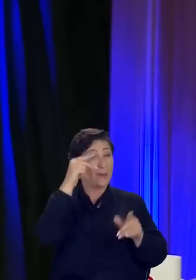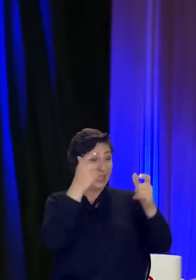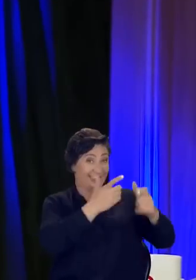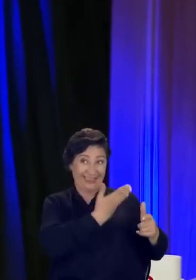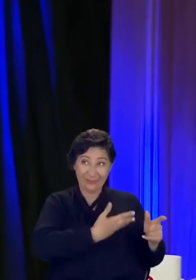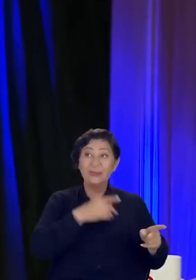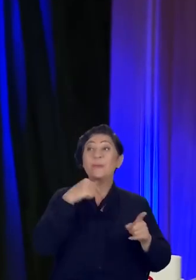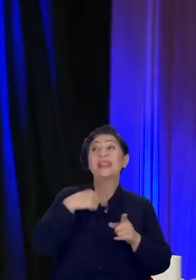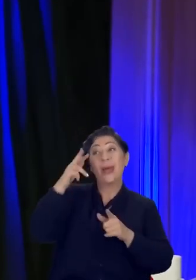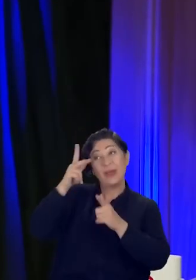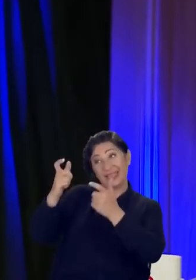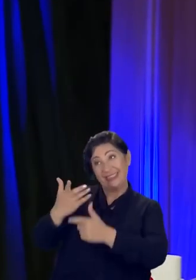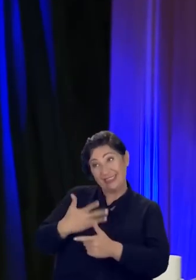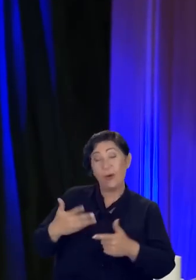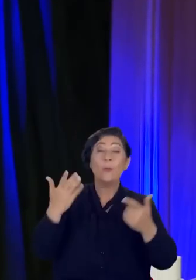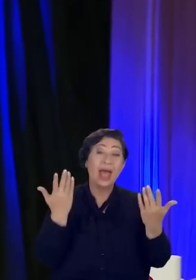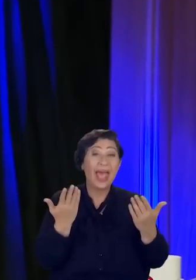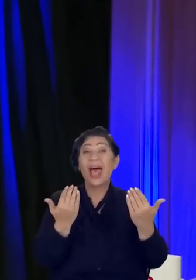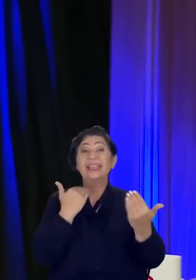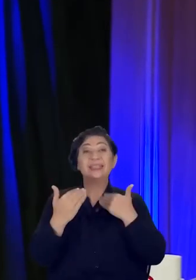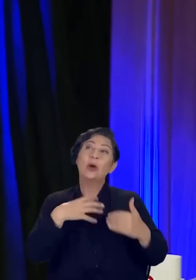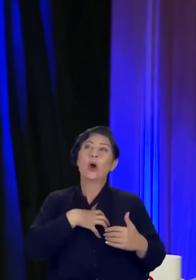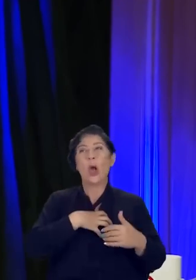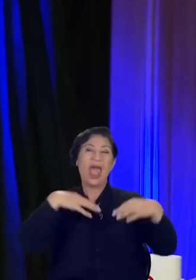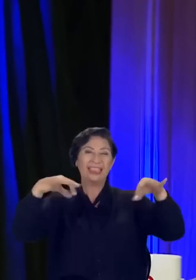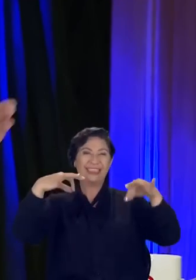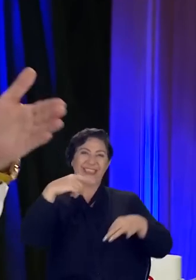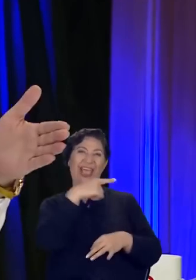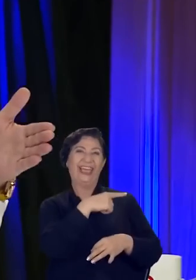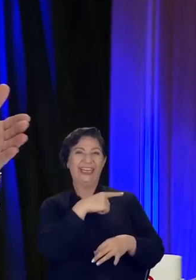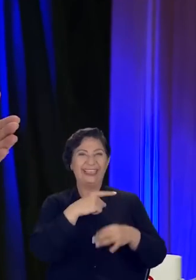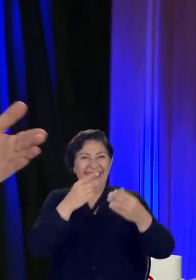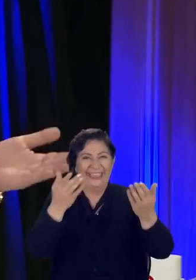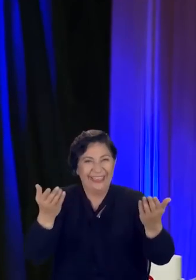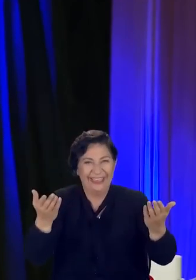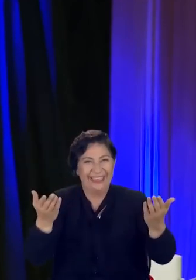ben de Seattle'ı seviyorum. Adres Konya, Eskişehir.